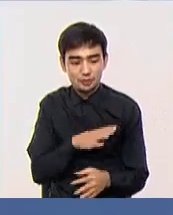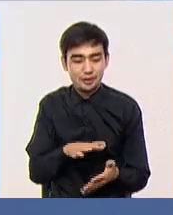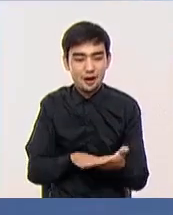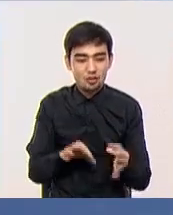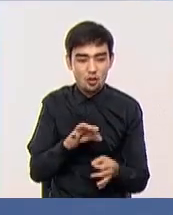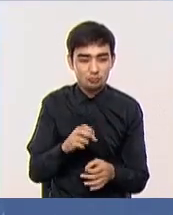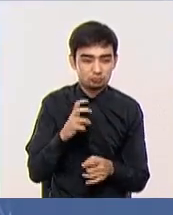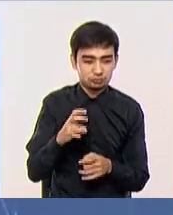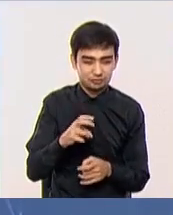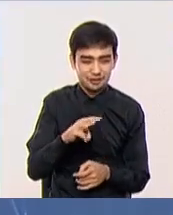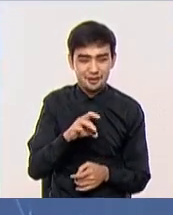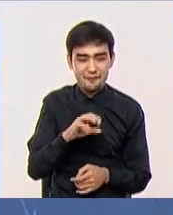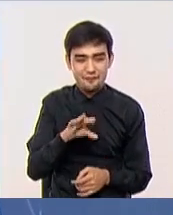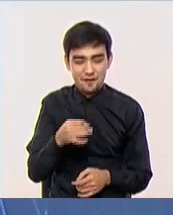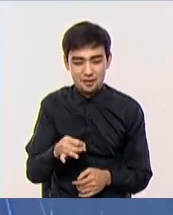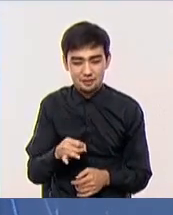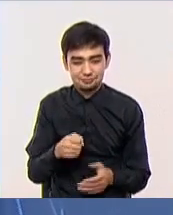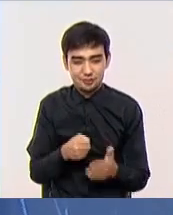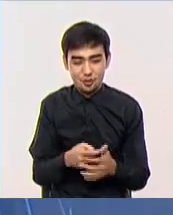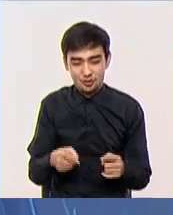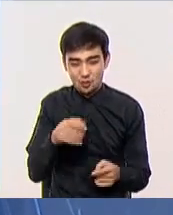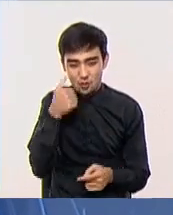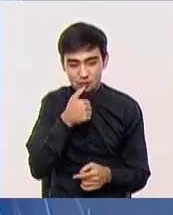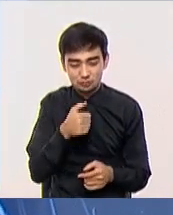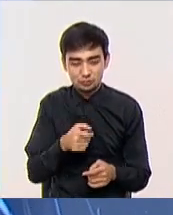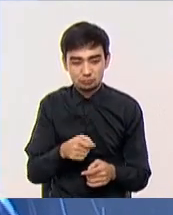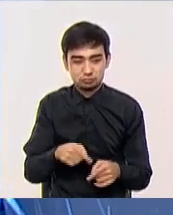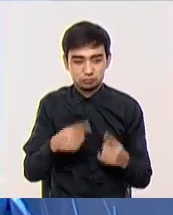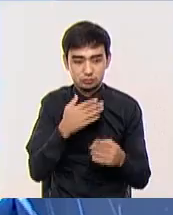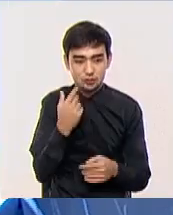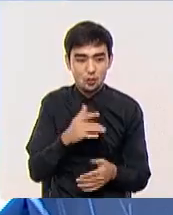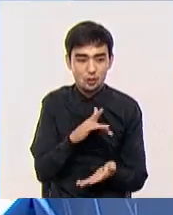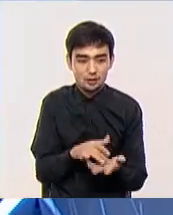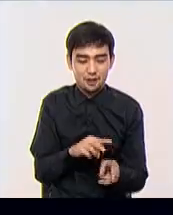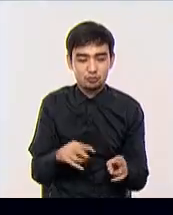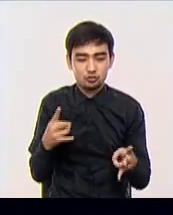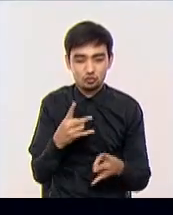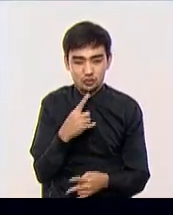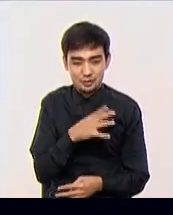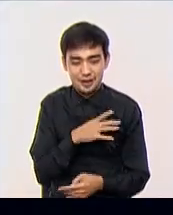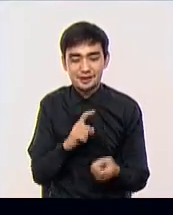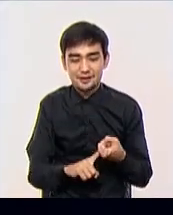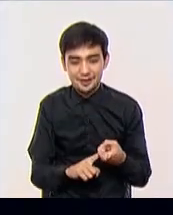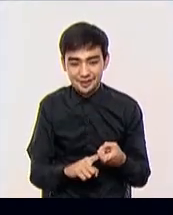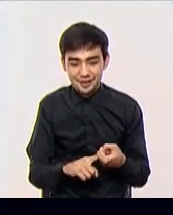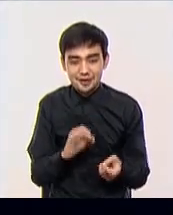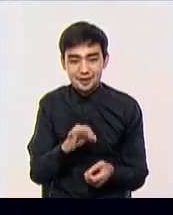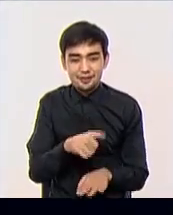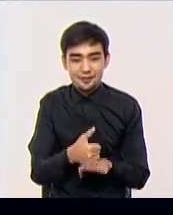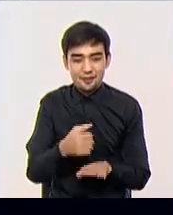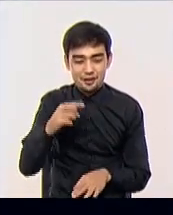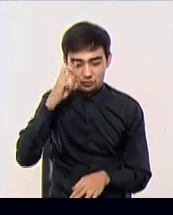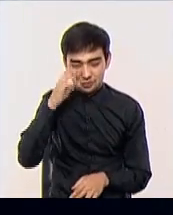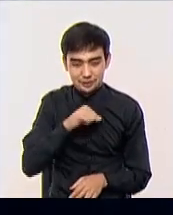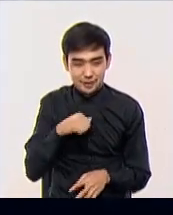проекта скоростного трамвая за все эти годы не продвинулся, хотя город нуждается в таком транспорте. В связи с этим они просят главу